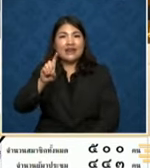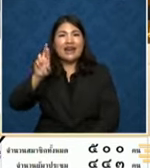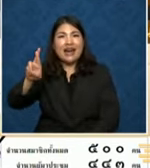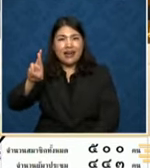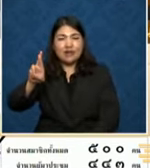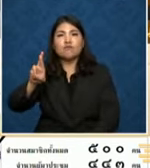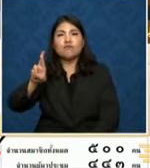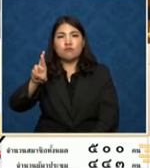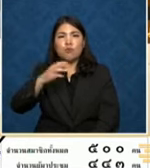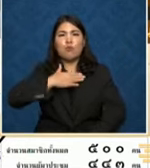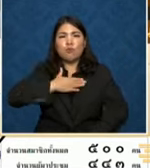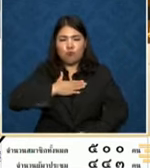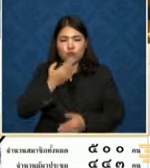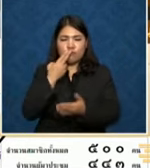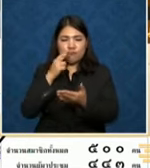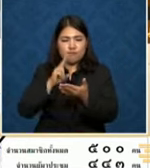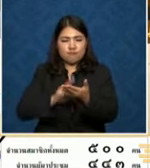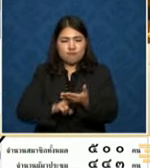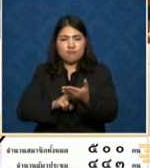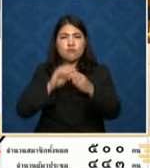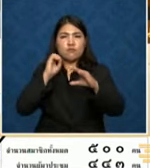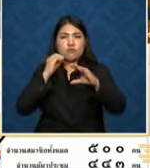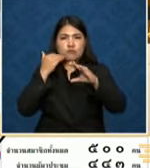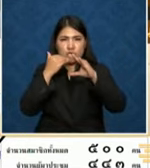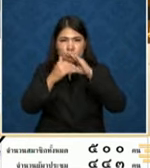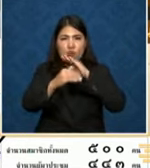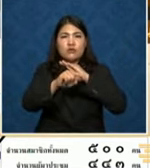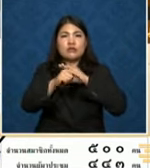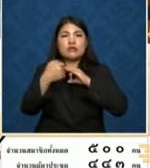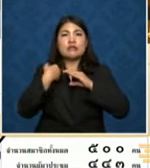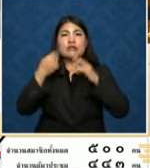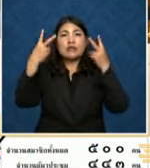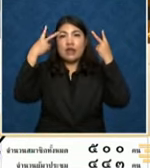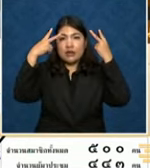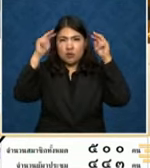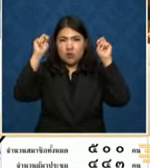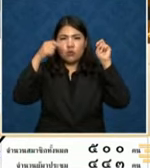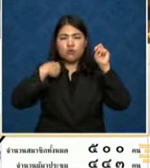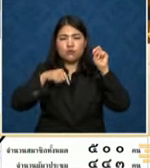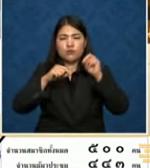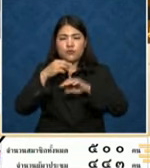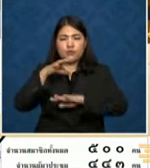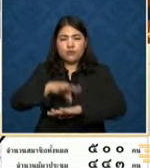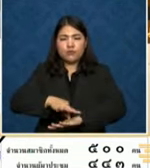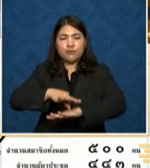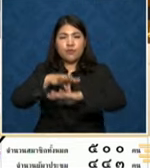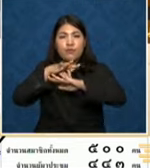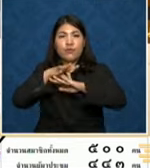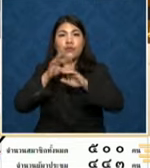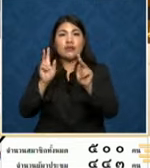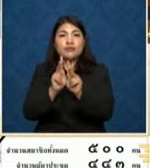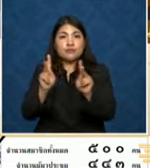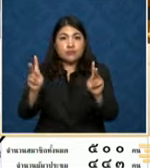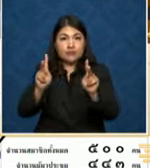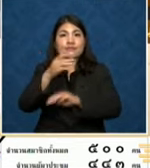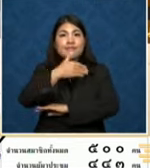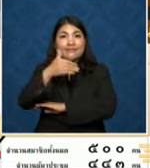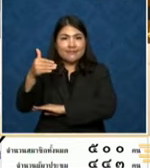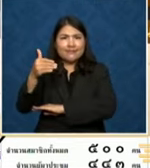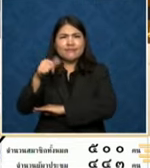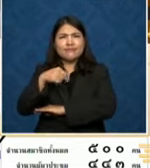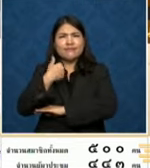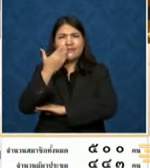ผมนะครับทำหนังสือถึงท่านนายกรัฐมนตรีให้แต่งตั้งคณะกรรมการระดับชาติ